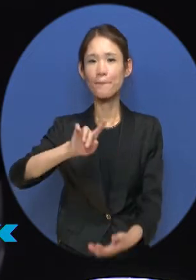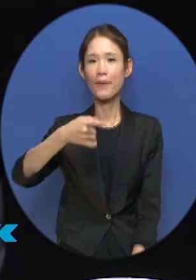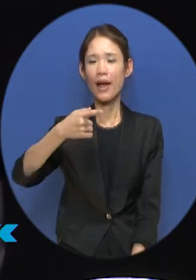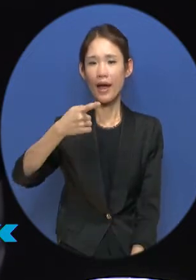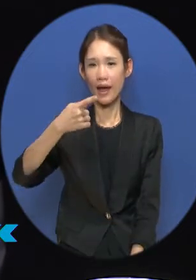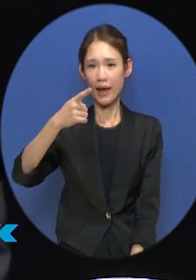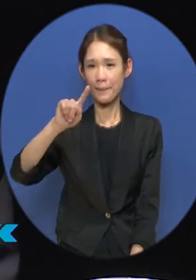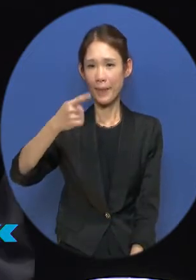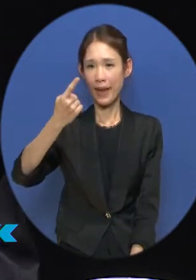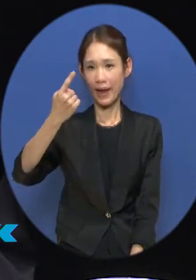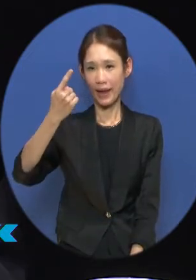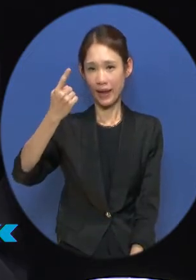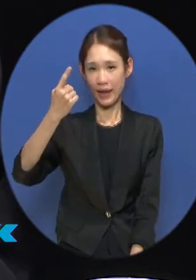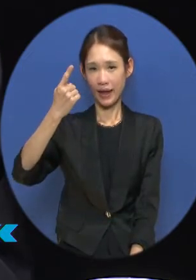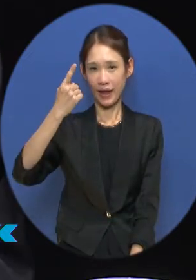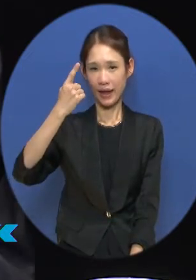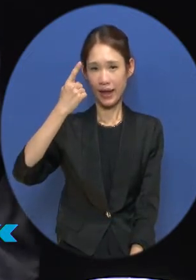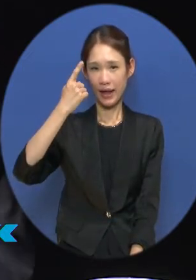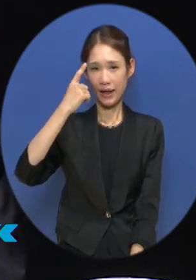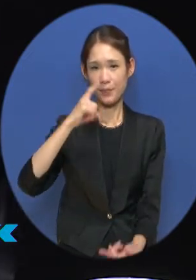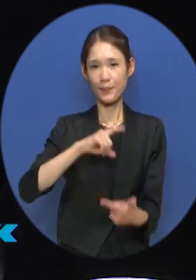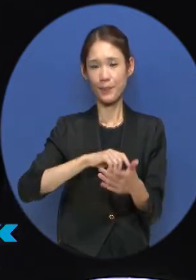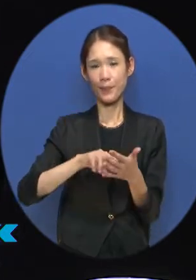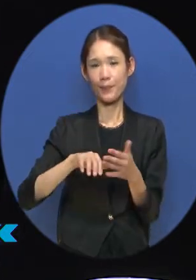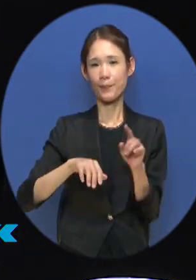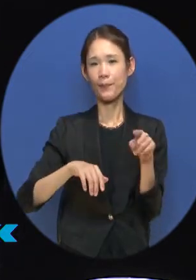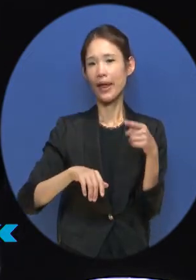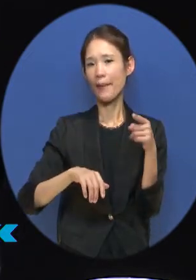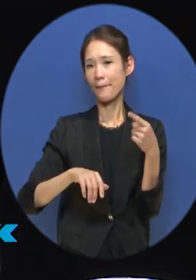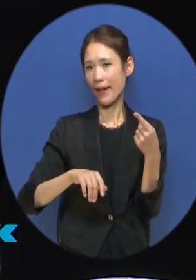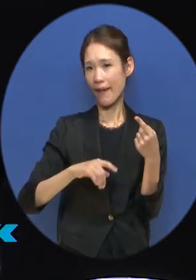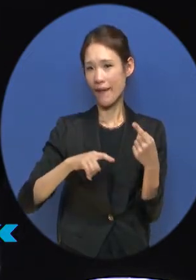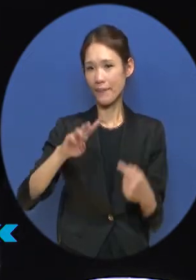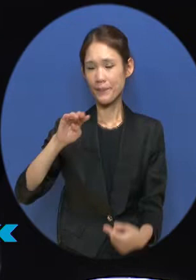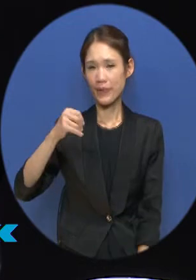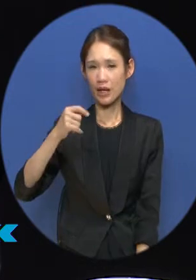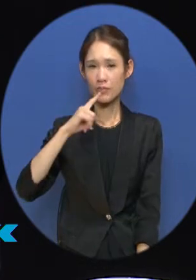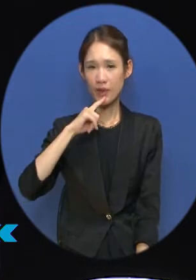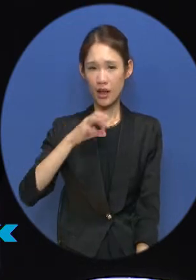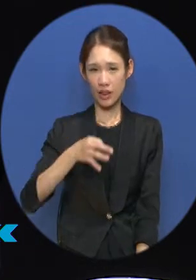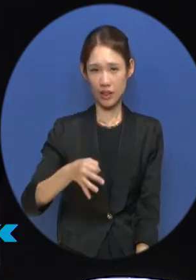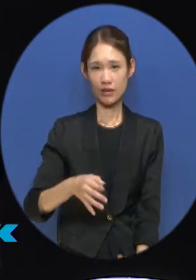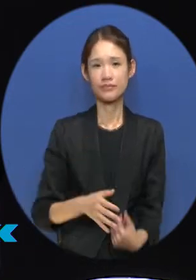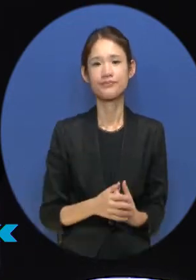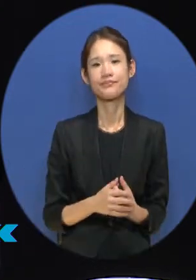100베크렐. 물론 이제 단위 평방미터당 100베크렐을 지금 이야기를 하고 있는데